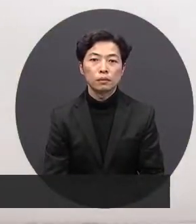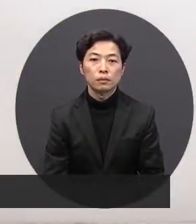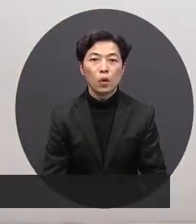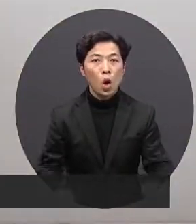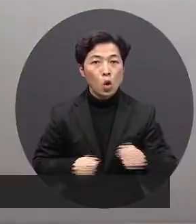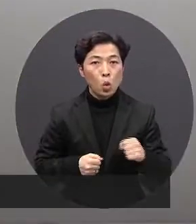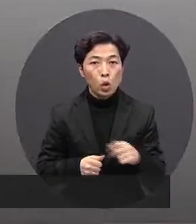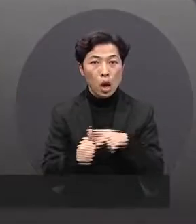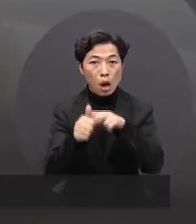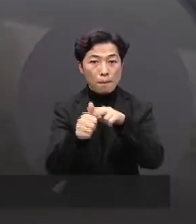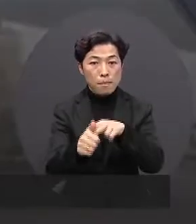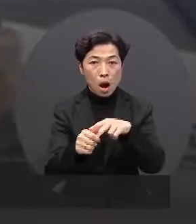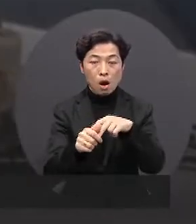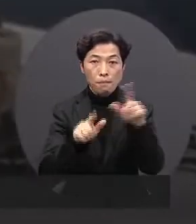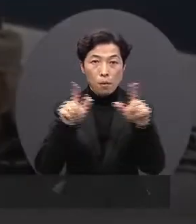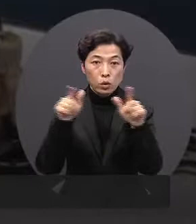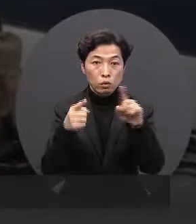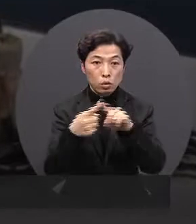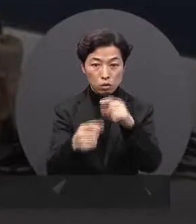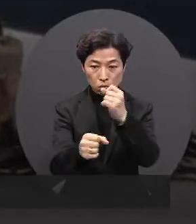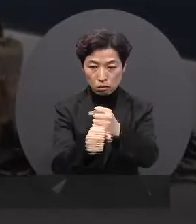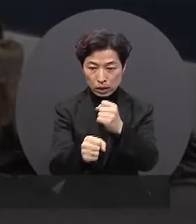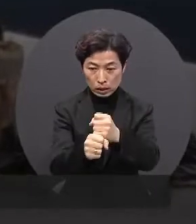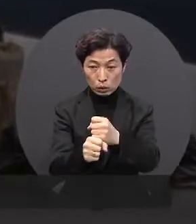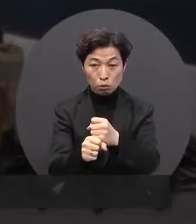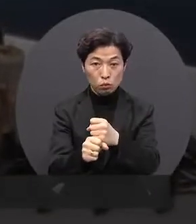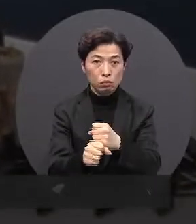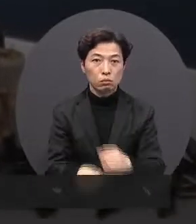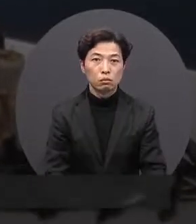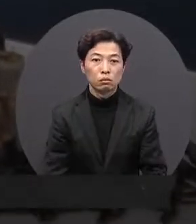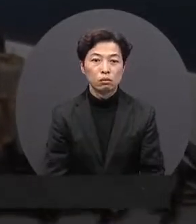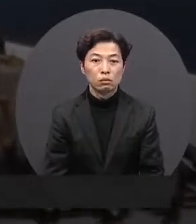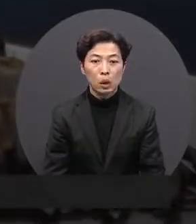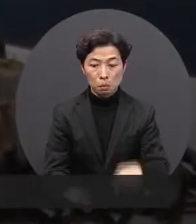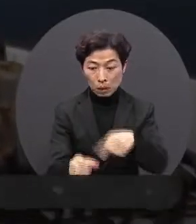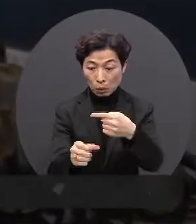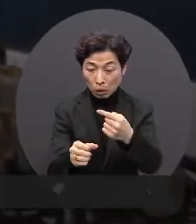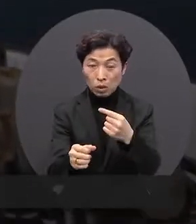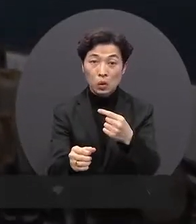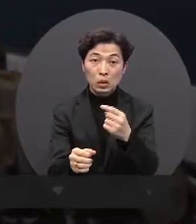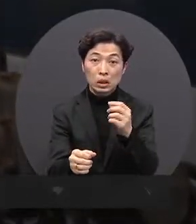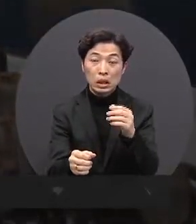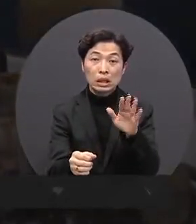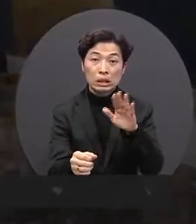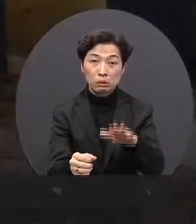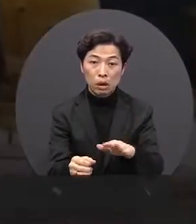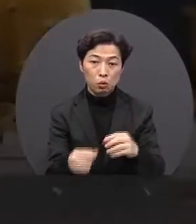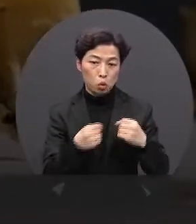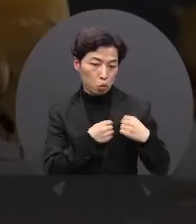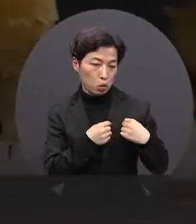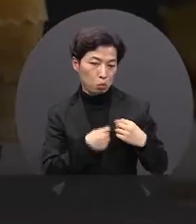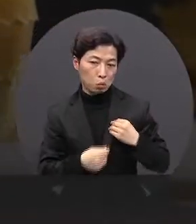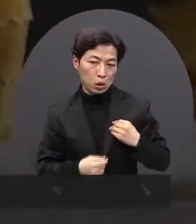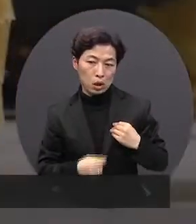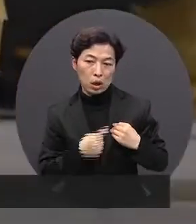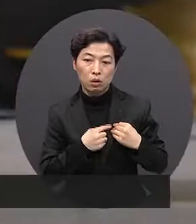고릴라와 말 형상으로 빚어낸 공예 작품. 얼핏 보면 조각인 듯 싶지만 몸에 다는